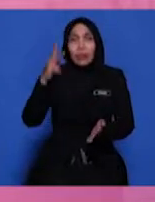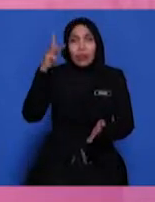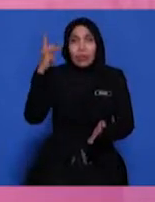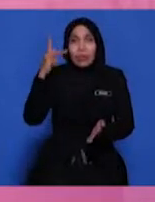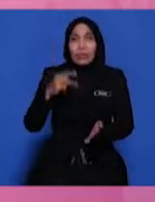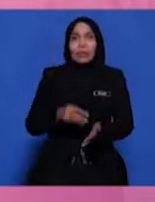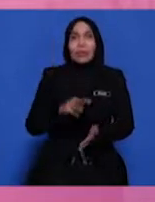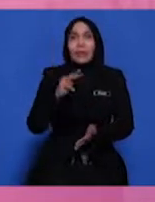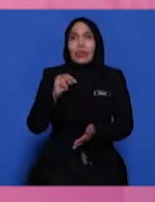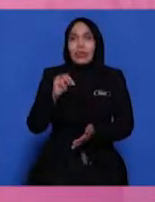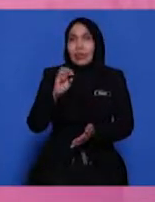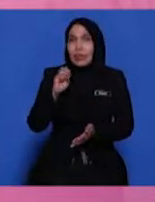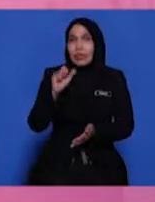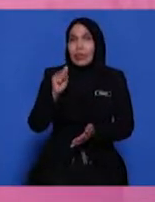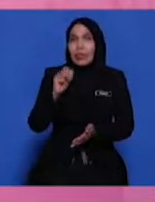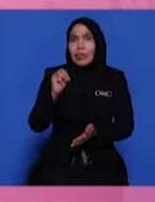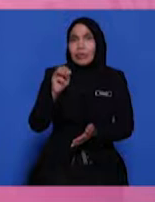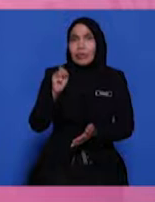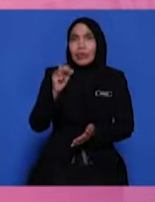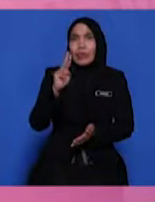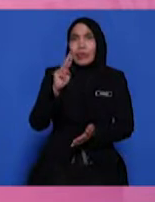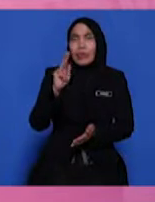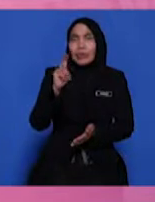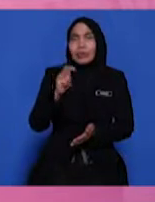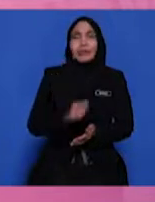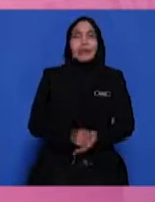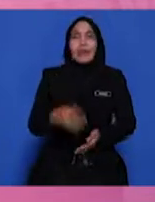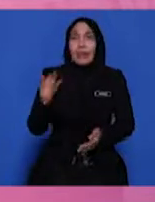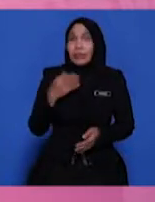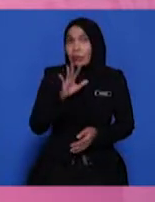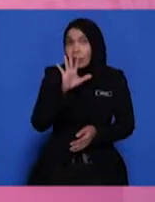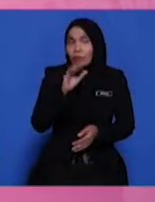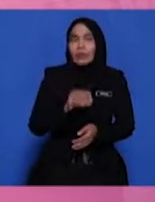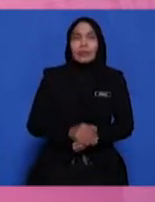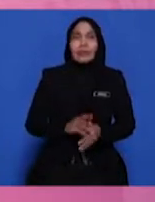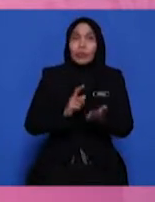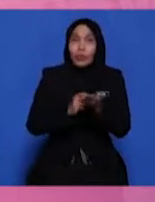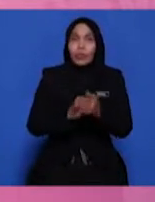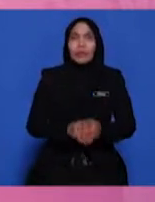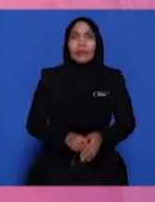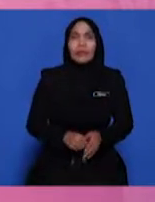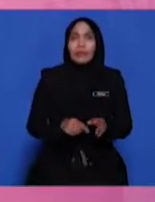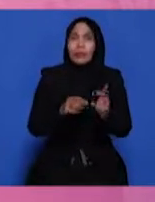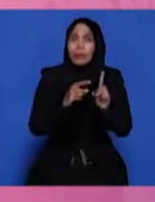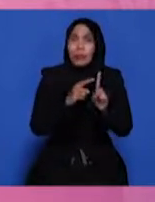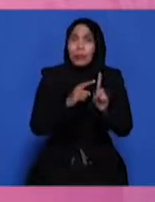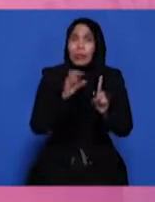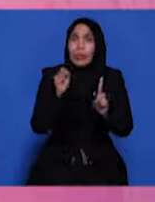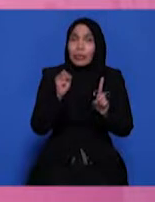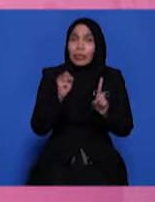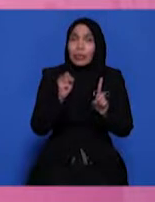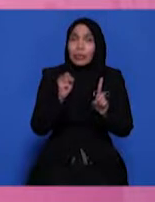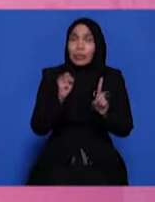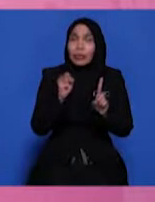SMART? SMART terdiri daripada 5 kunci. S, specific, iaitu khusus. M,